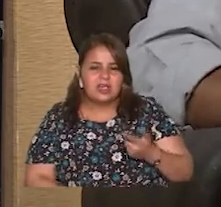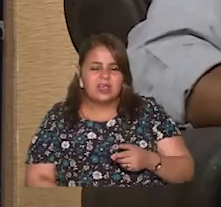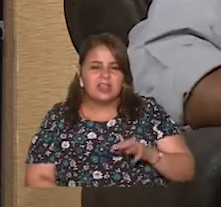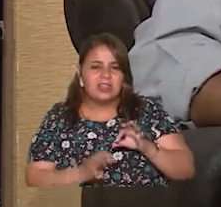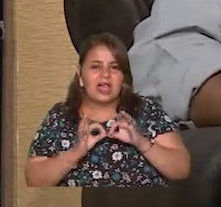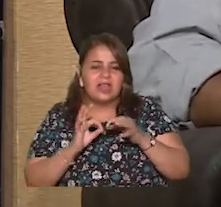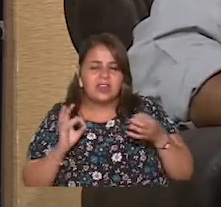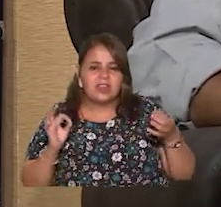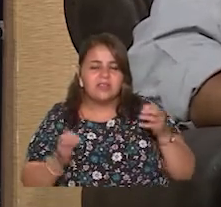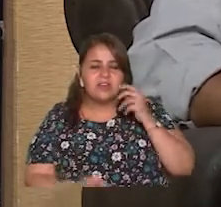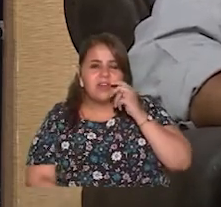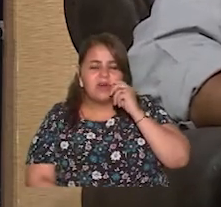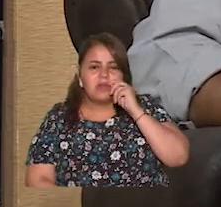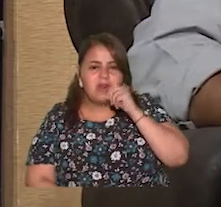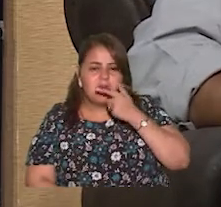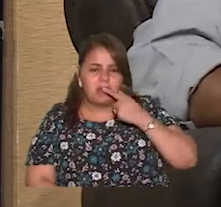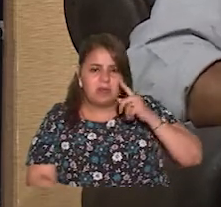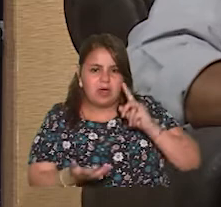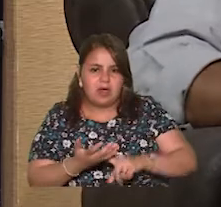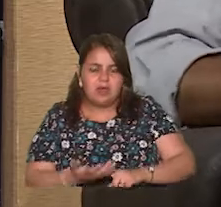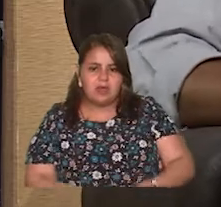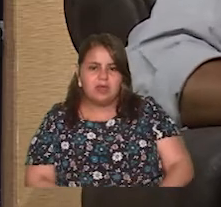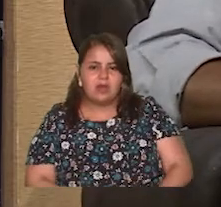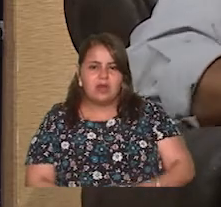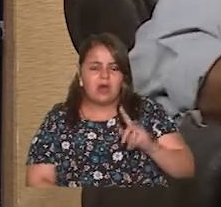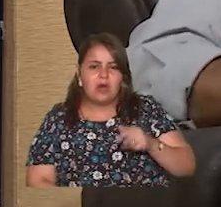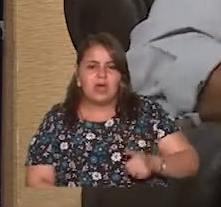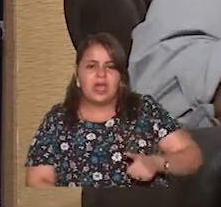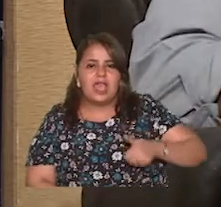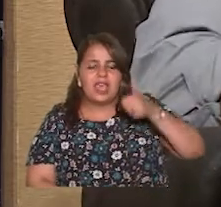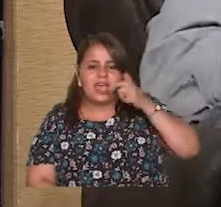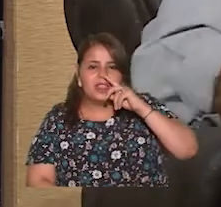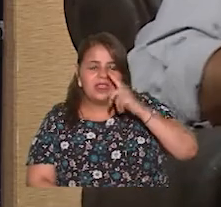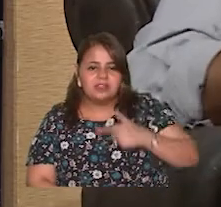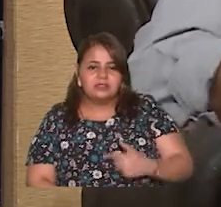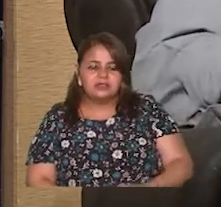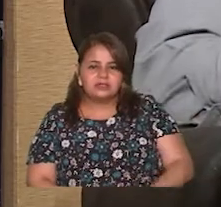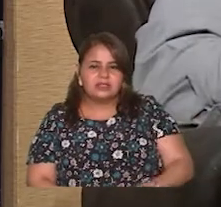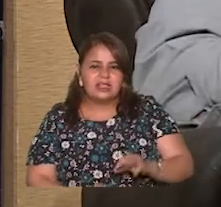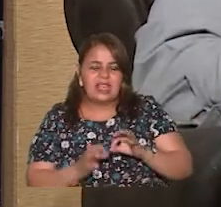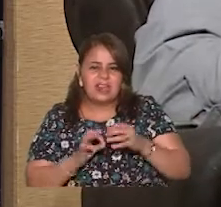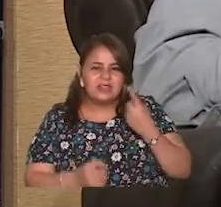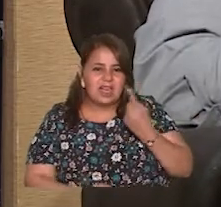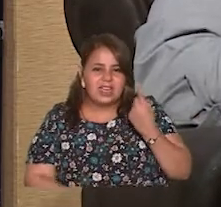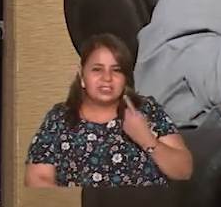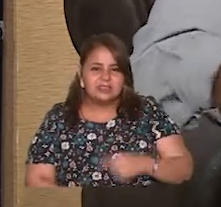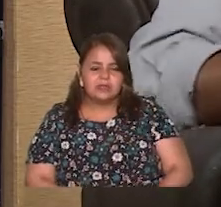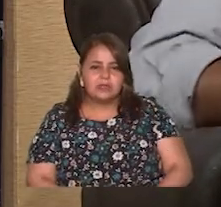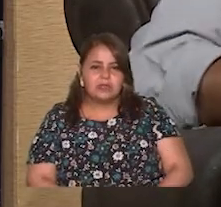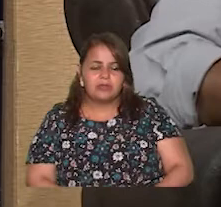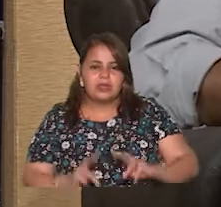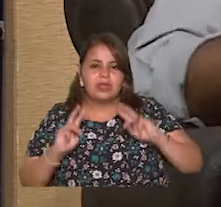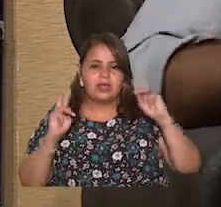تعريف الرجل الحقيقي هو يكون ناجح النفس. كتير جدا التعريف التقليدي اللي